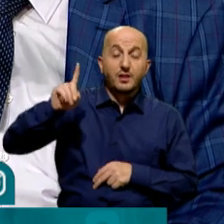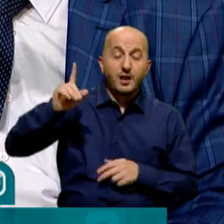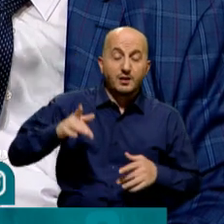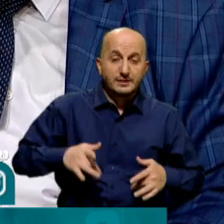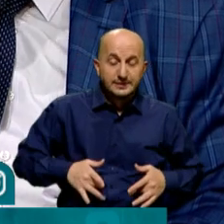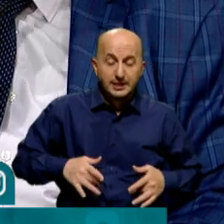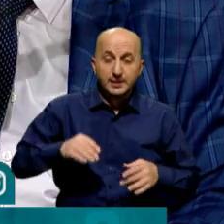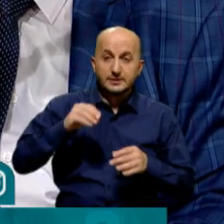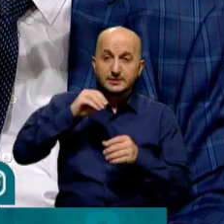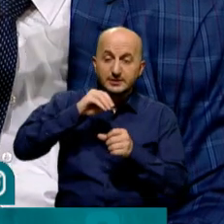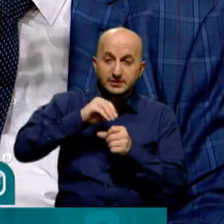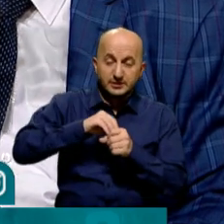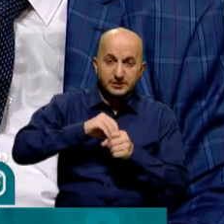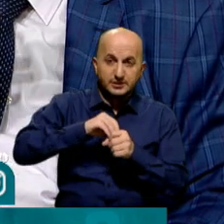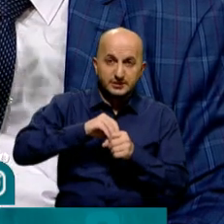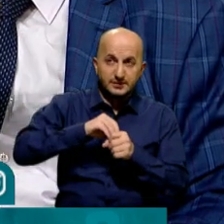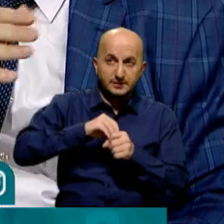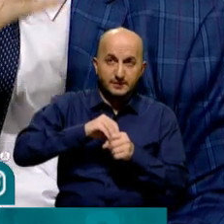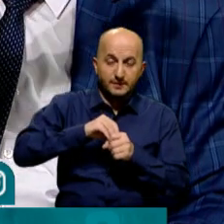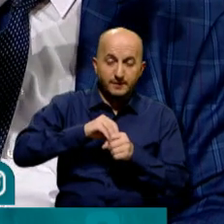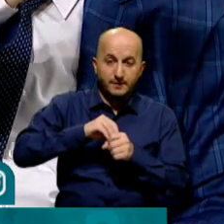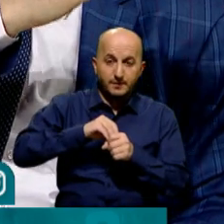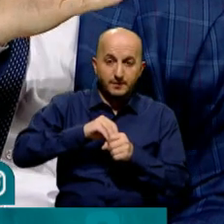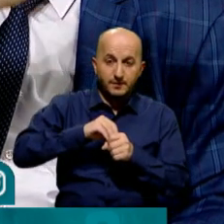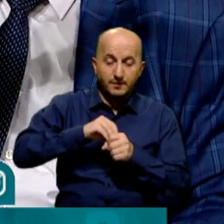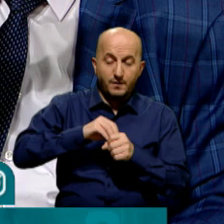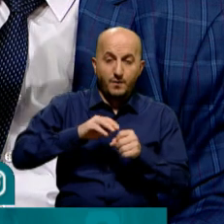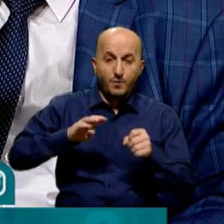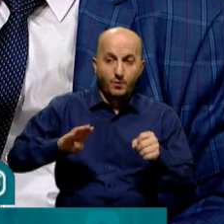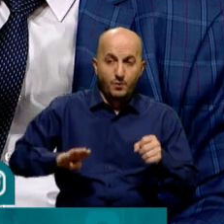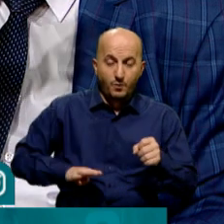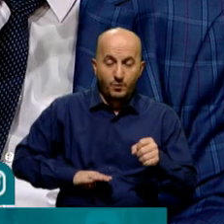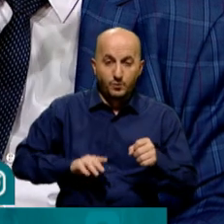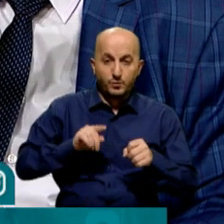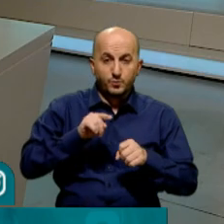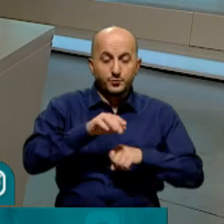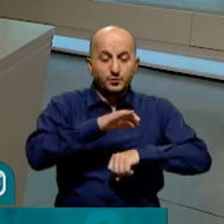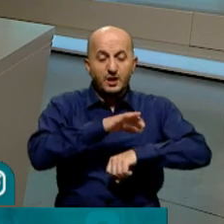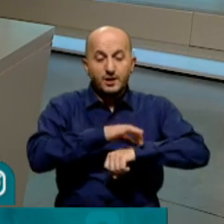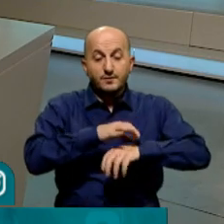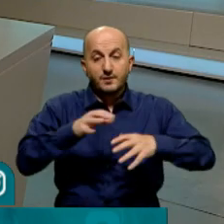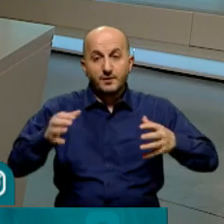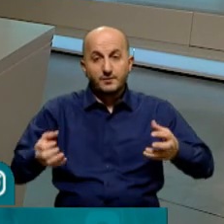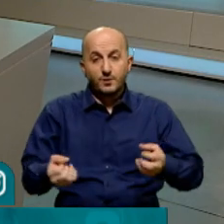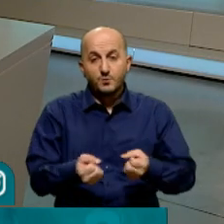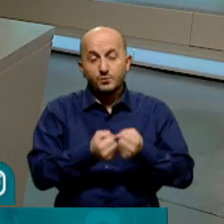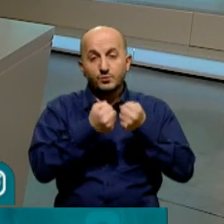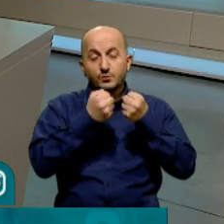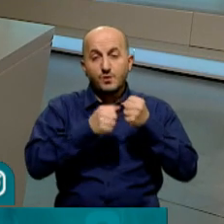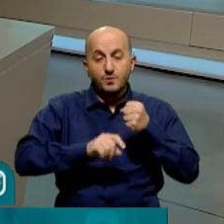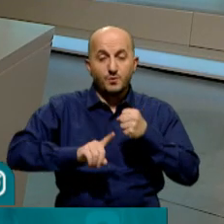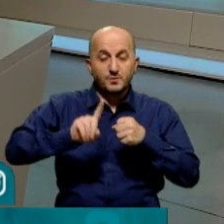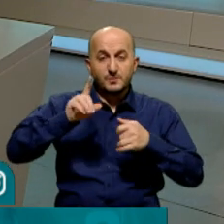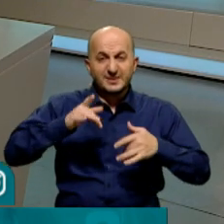için. Rabbim mesela ifadeyi söyleyeyim. Oğlum şu hastalıktan iyileşirse, Rabbimin rızası